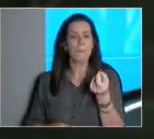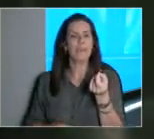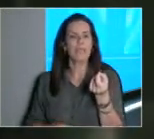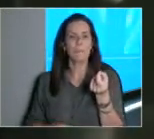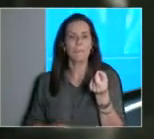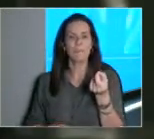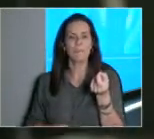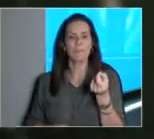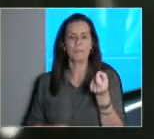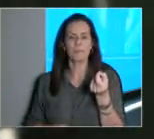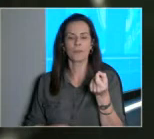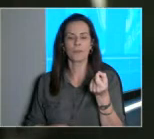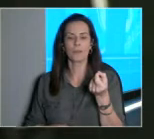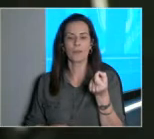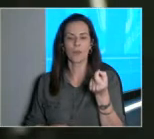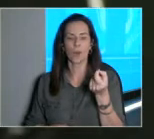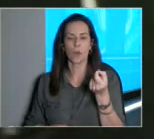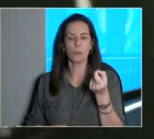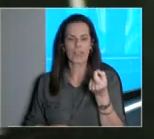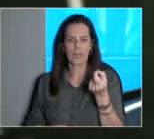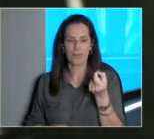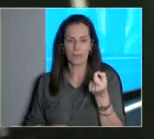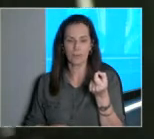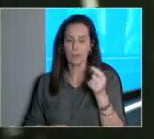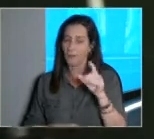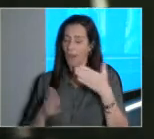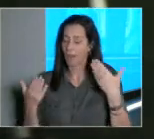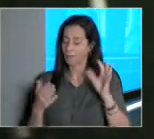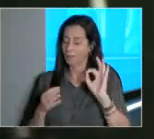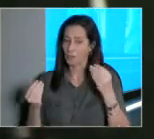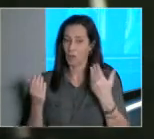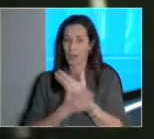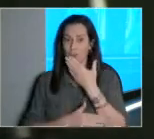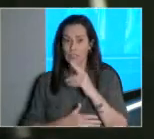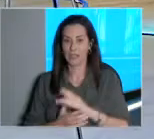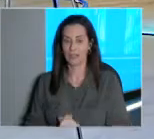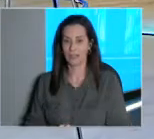פתיתים. אורז מחיטה. סטארט-אפ ישראלי חשוב.